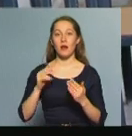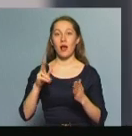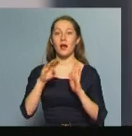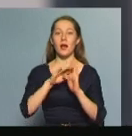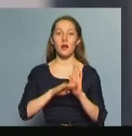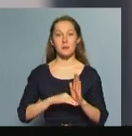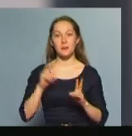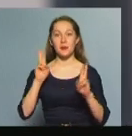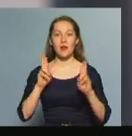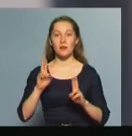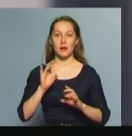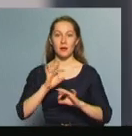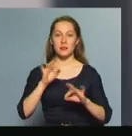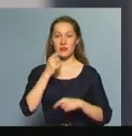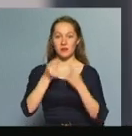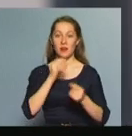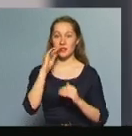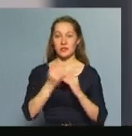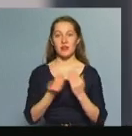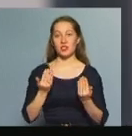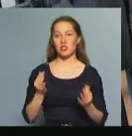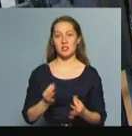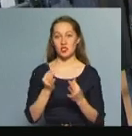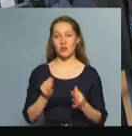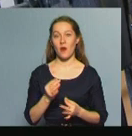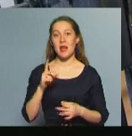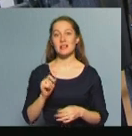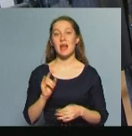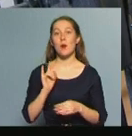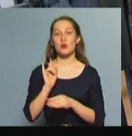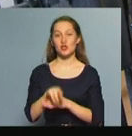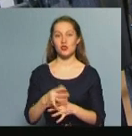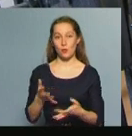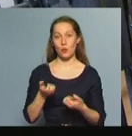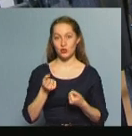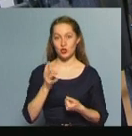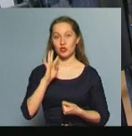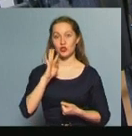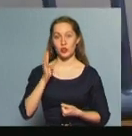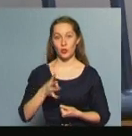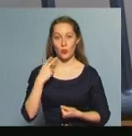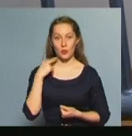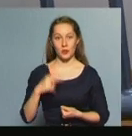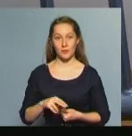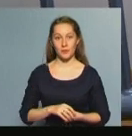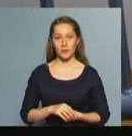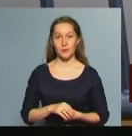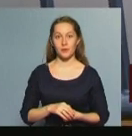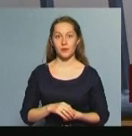Наталья рассказывает в деталях. Скрывать ей сегодня нечего. За мошенничество получила срок 4 года. Сколько в день